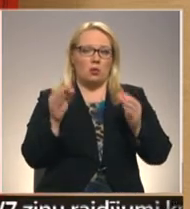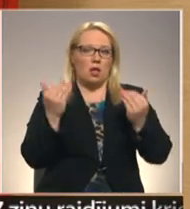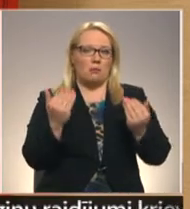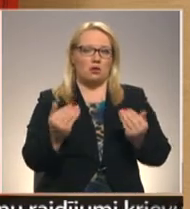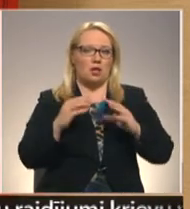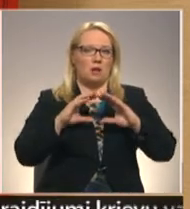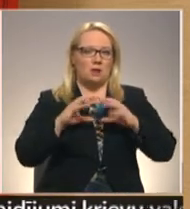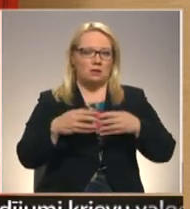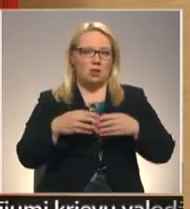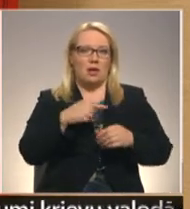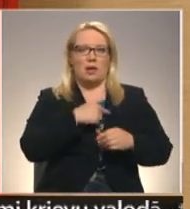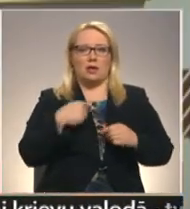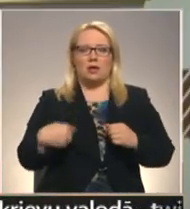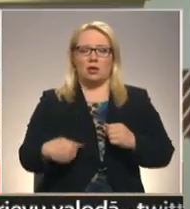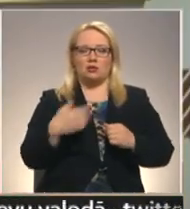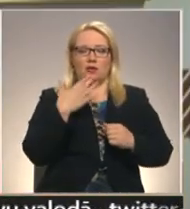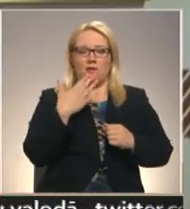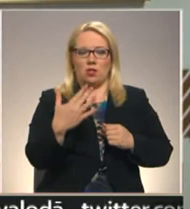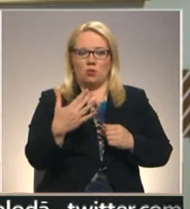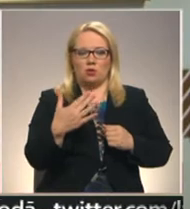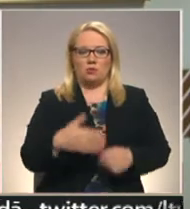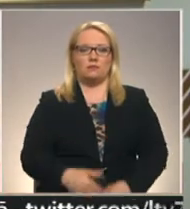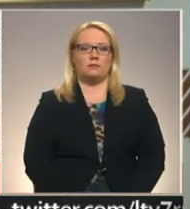pašlaik pasaulē ķīniešu valodu.